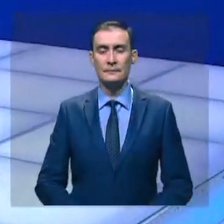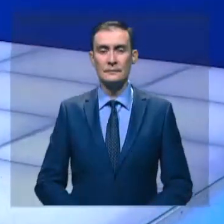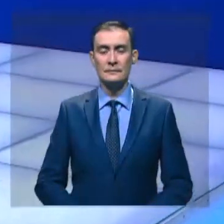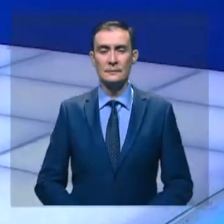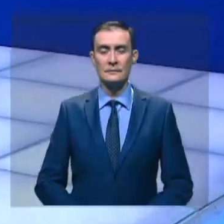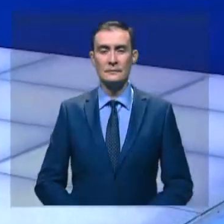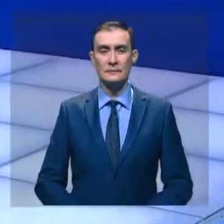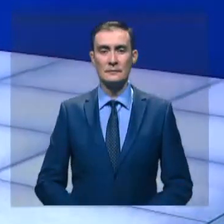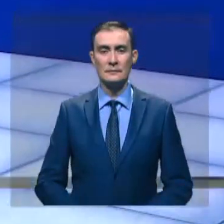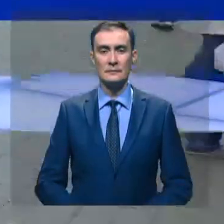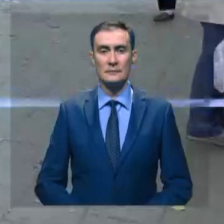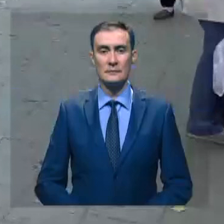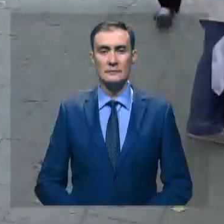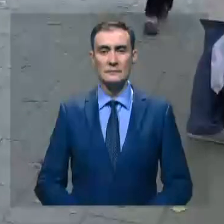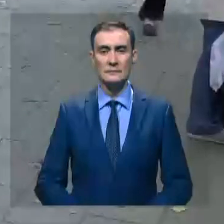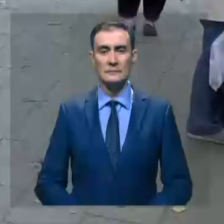о главном.